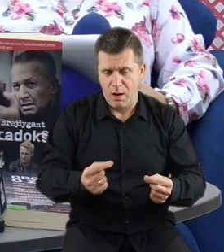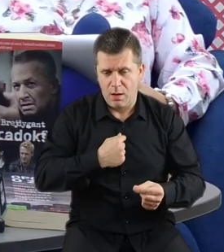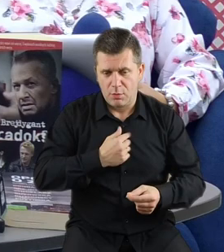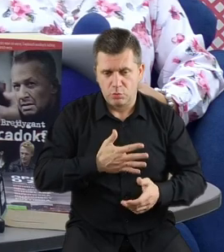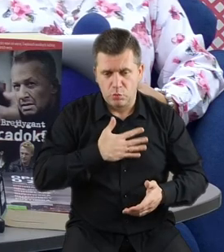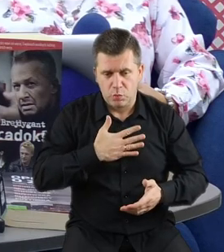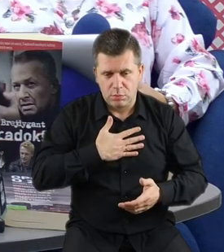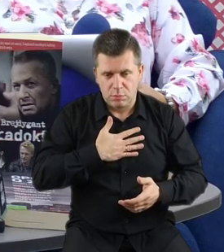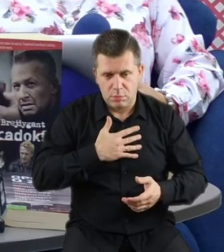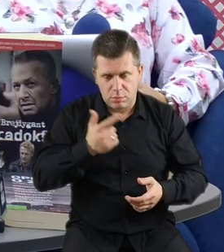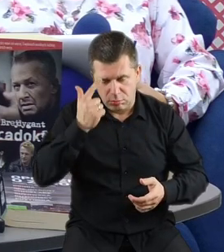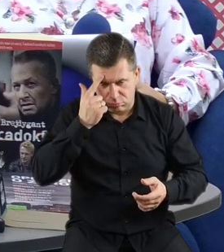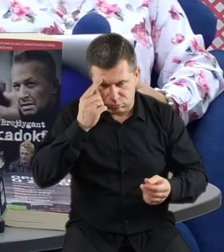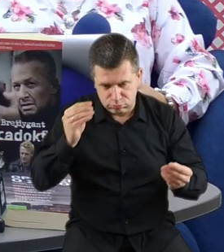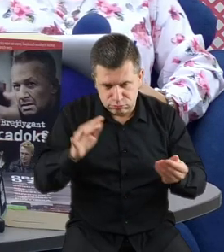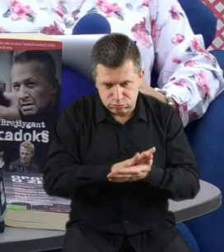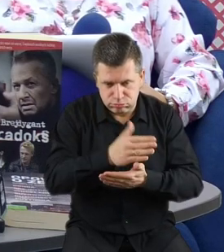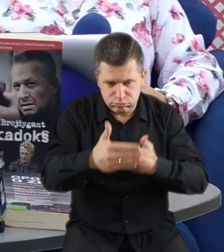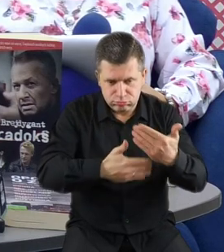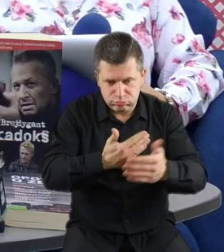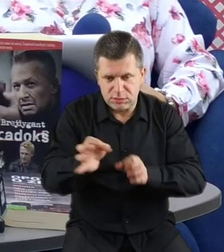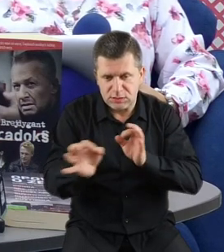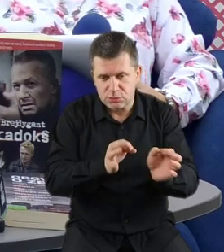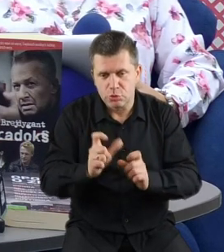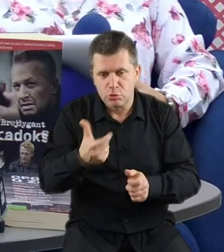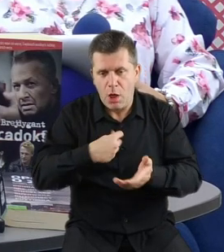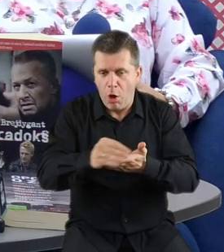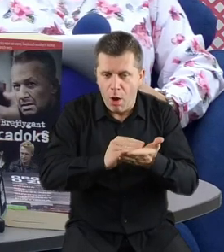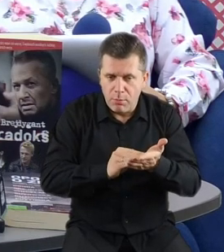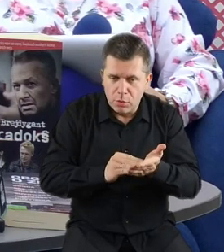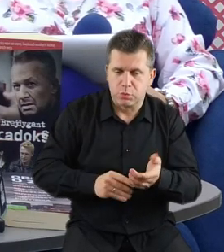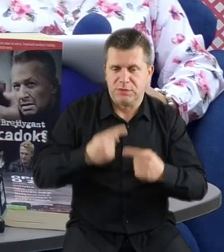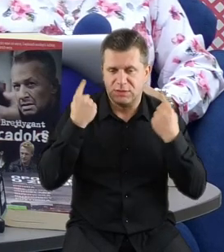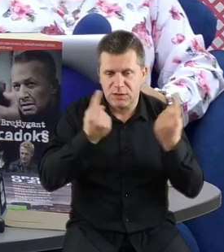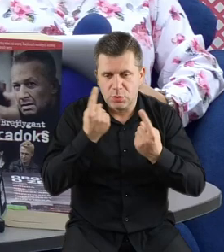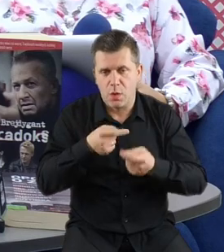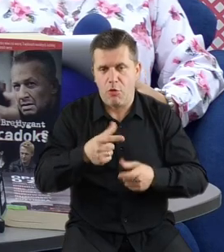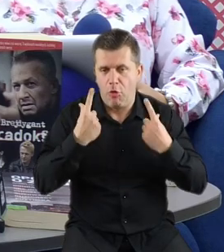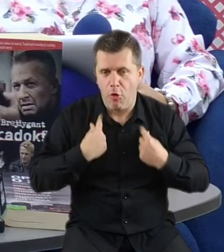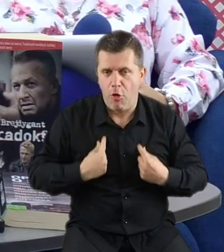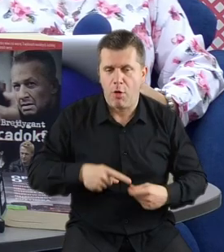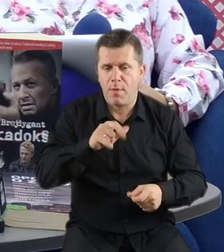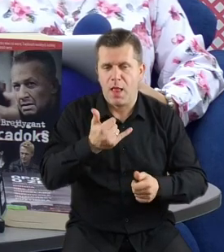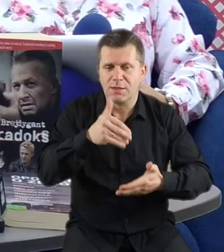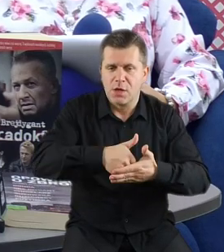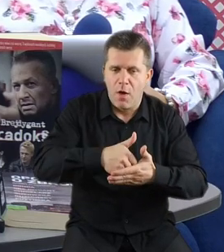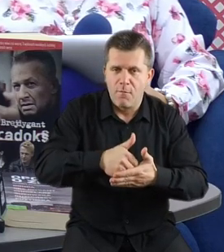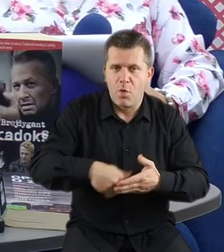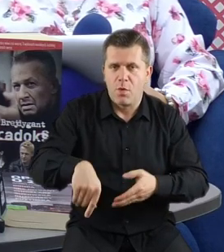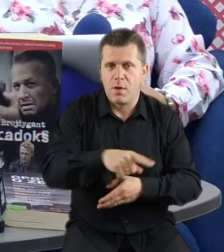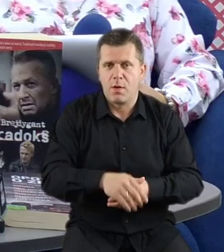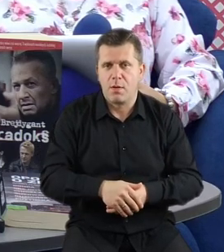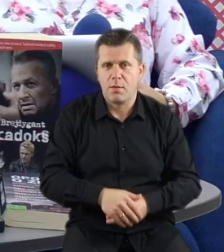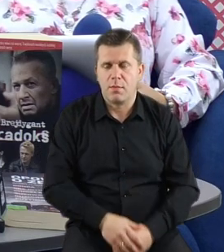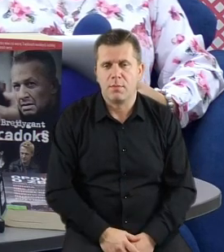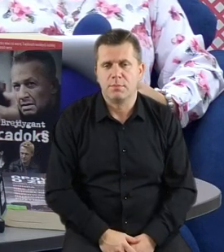się wkręcam w historie, które się wydarzają, w otoczenie, które opisuję, w postaci, które się zachowują